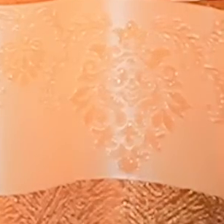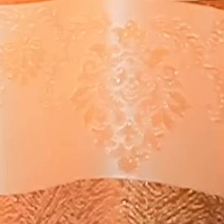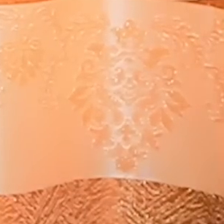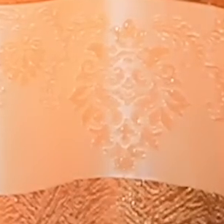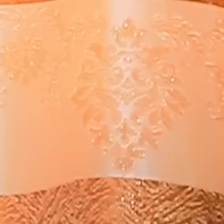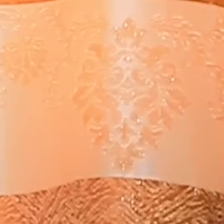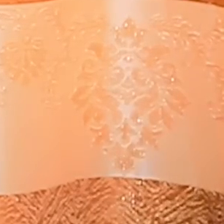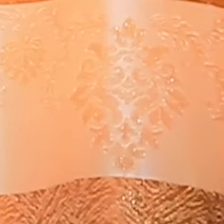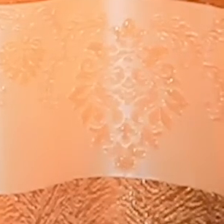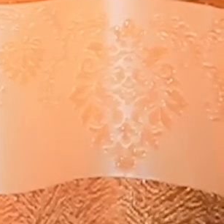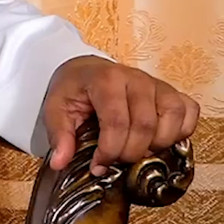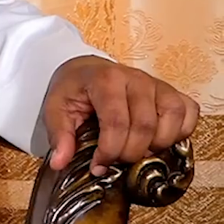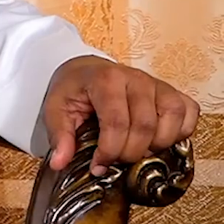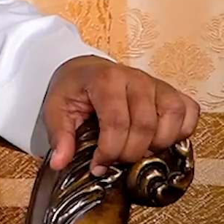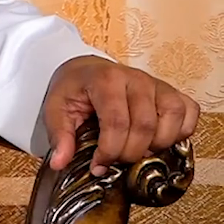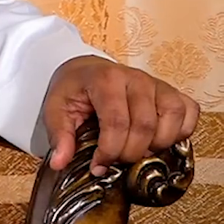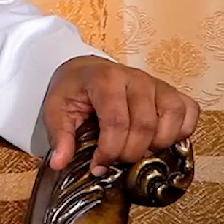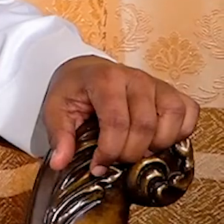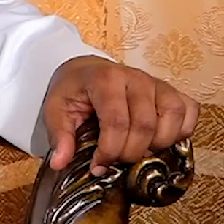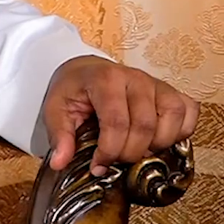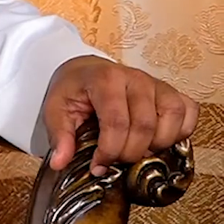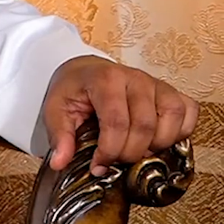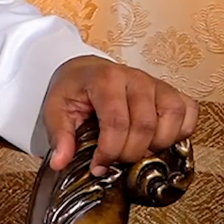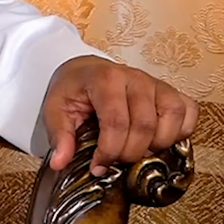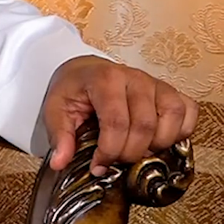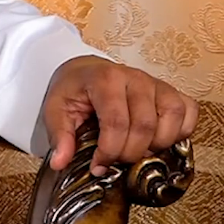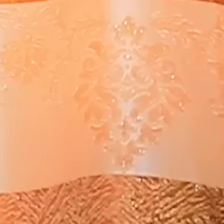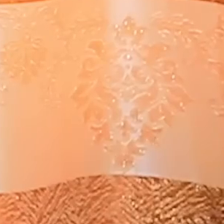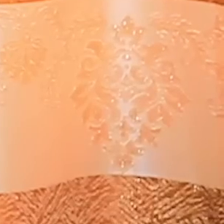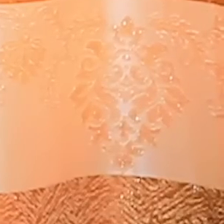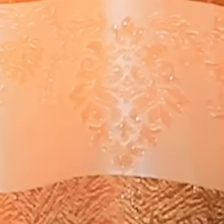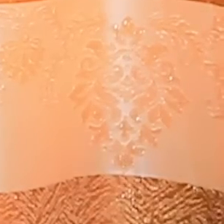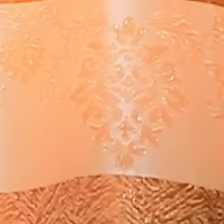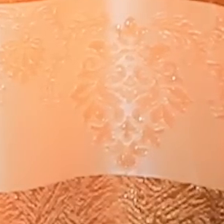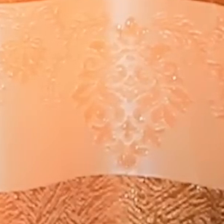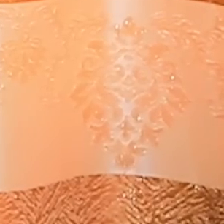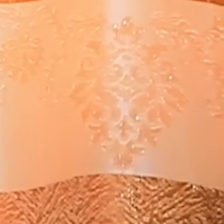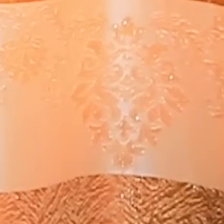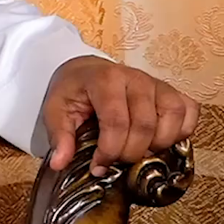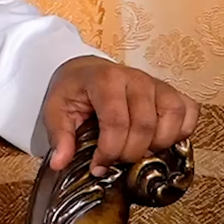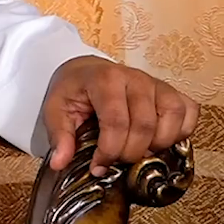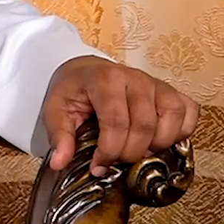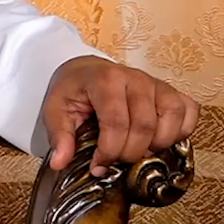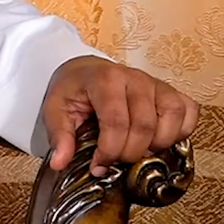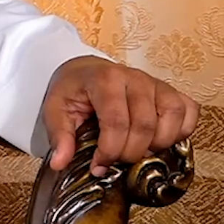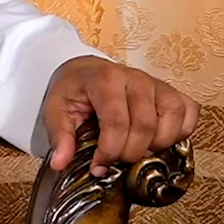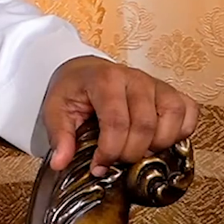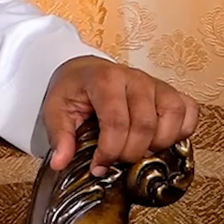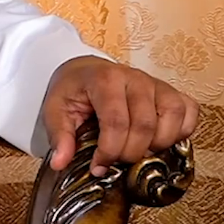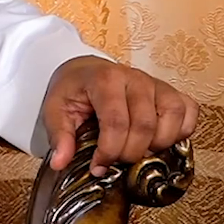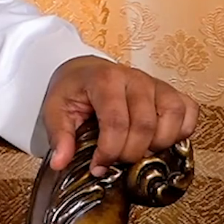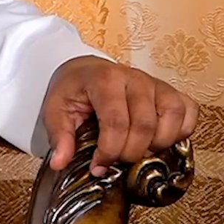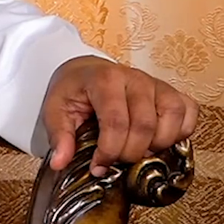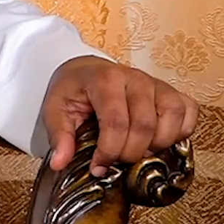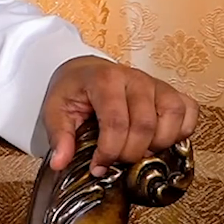kwa sababu amekuwa ni kiongozi wa muda mrefu. Kwa hamkuwa na imani na mchakato uliokuwa umefanyika?